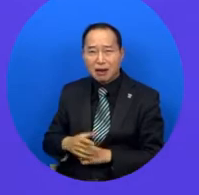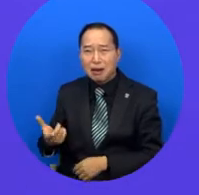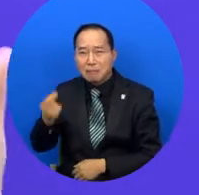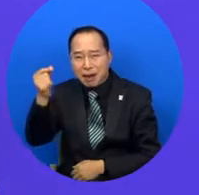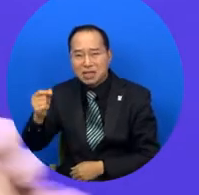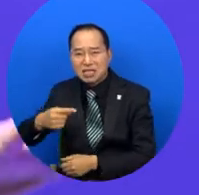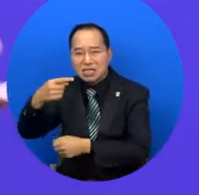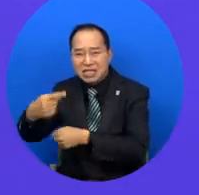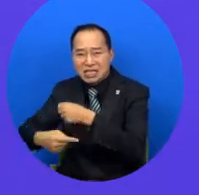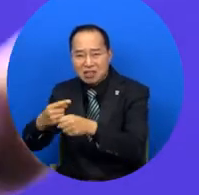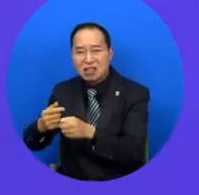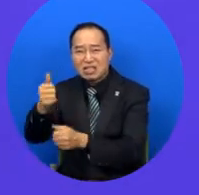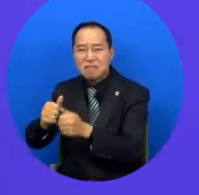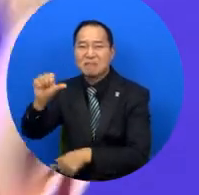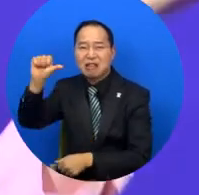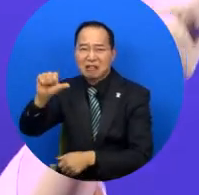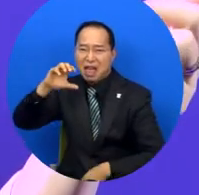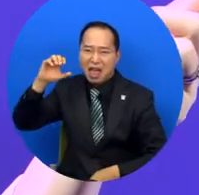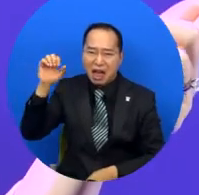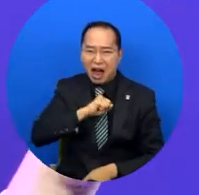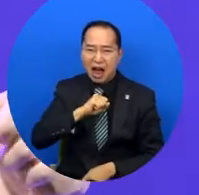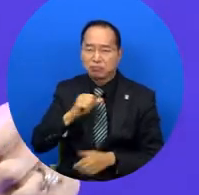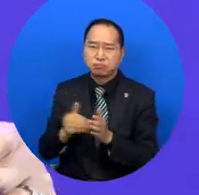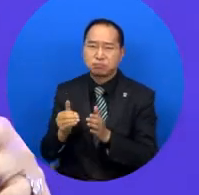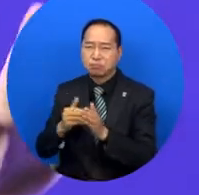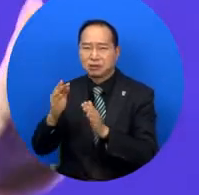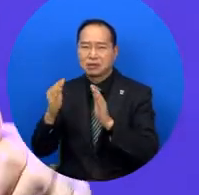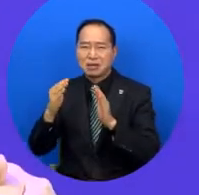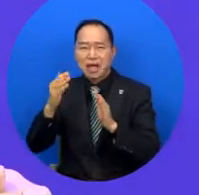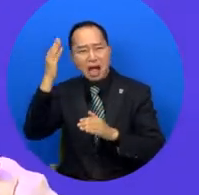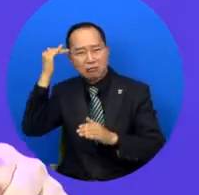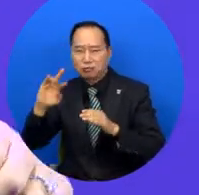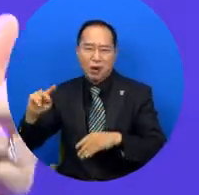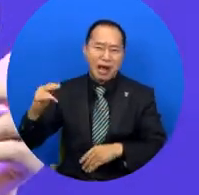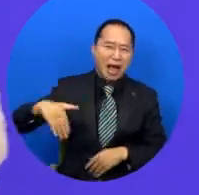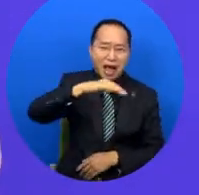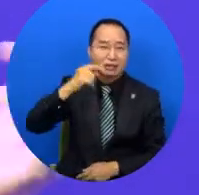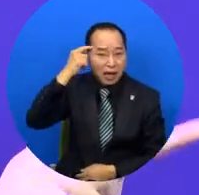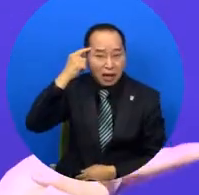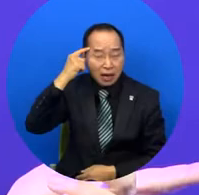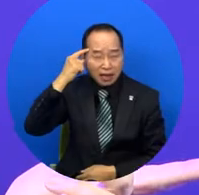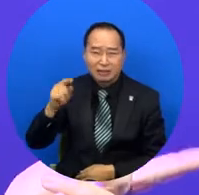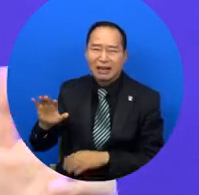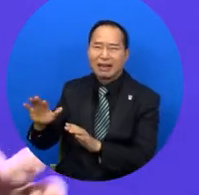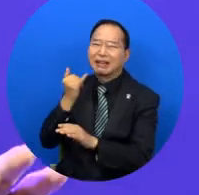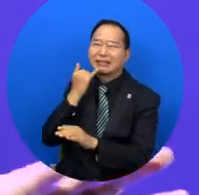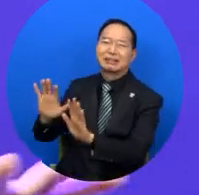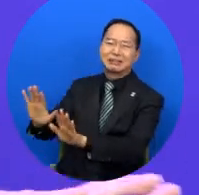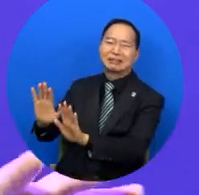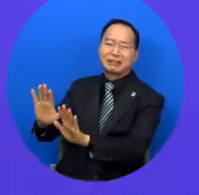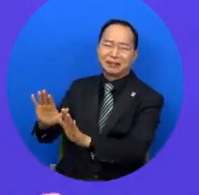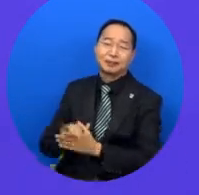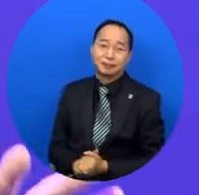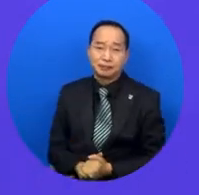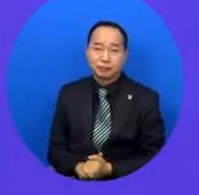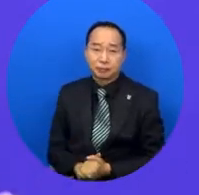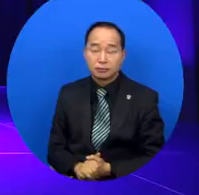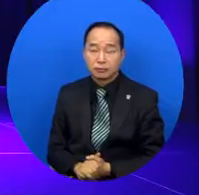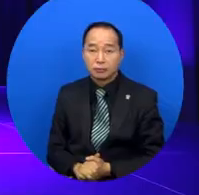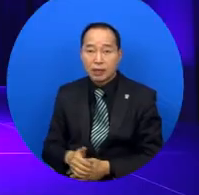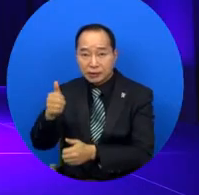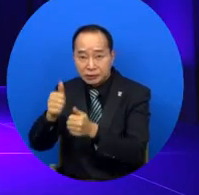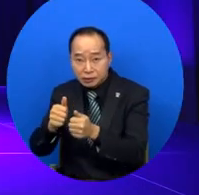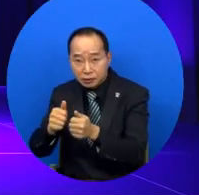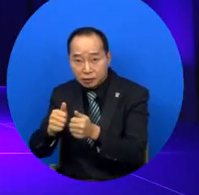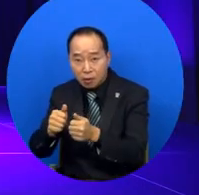생각이 없었어요. 난 재수 다섯 개 다 빨리 치고 가야 되잖아. 그래서 아 괜찮아요. 내가 정신과였으면 바로 갔을 텐데 이제 이때는 괜찮습니다 했어요.